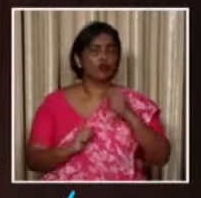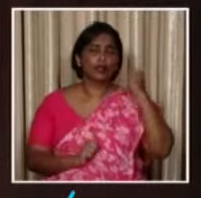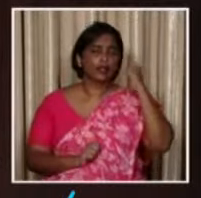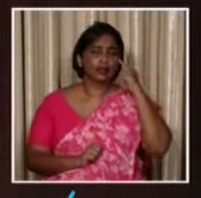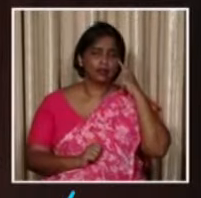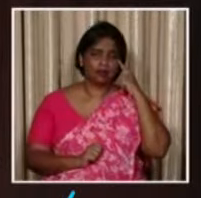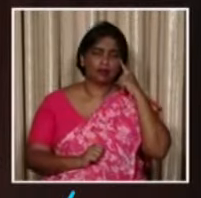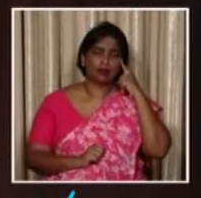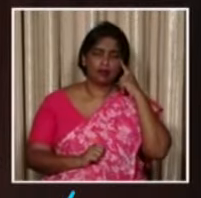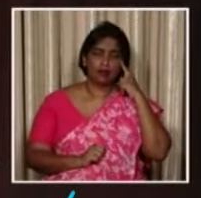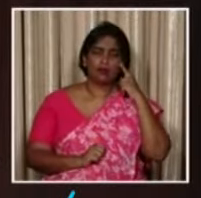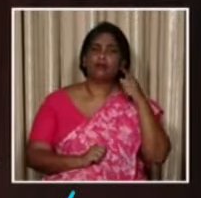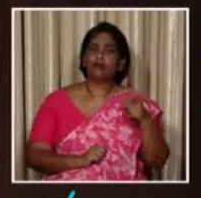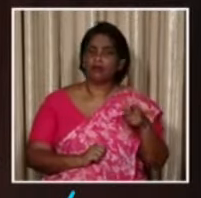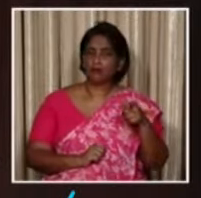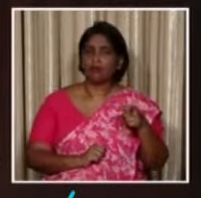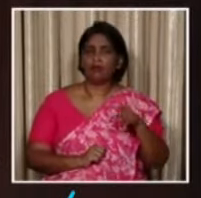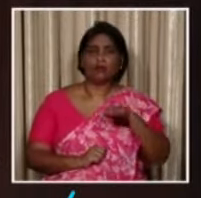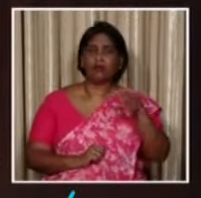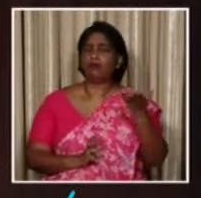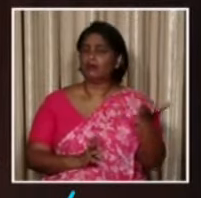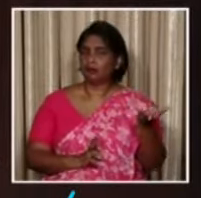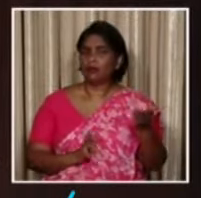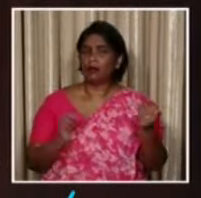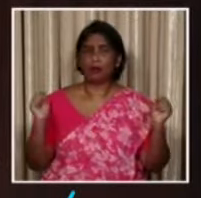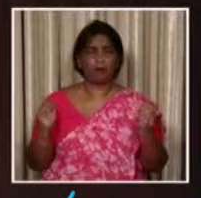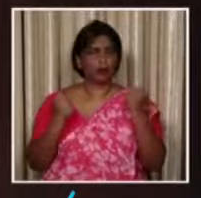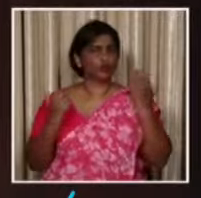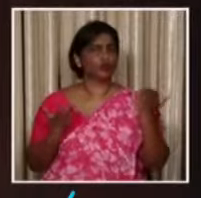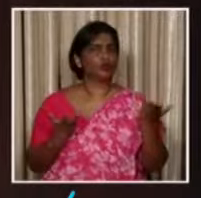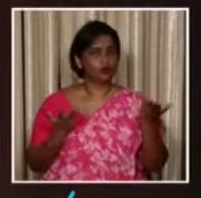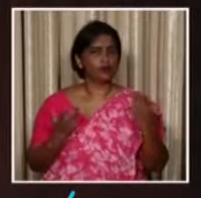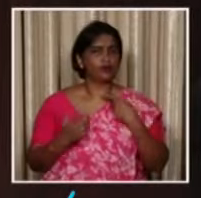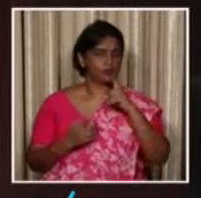බලන්න මං කියන්නේ මේ මේක මේක මේ සමාජෙම බීජයට ලක් වෙන